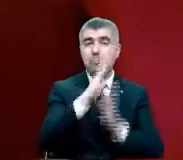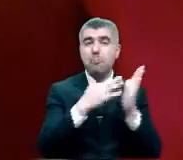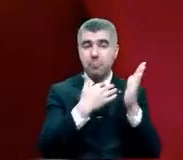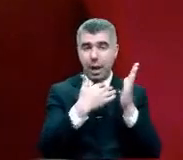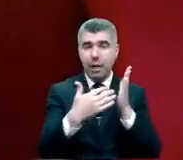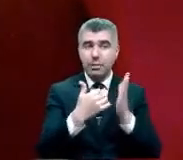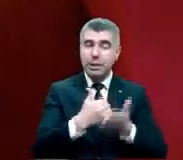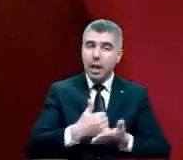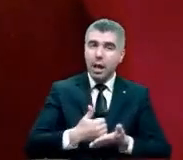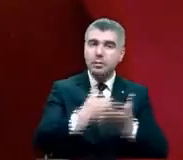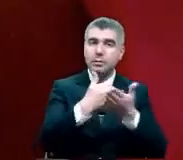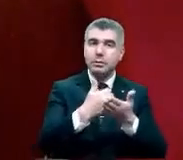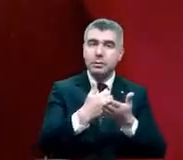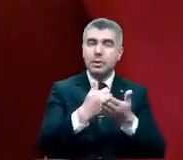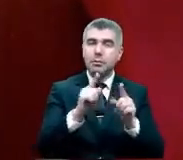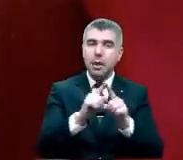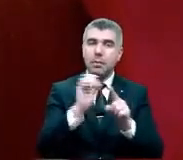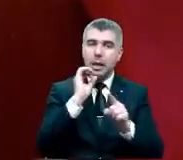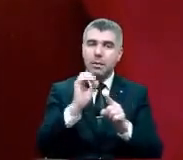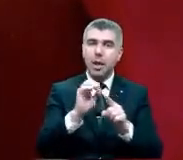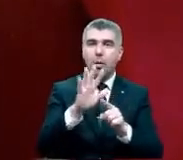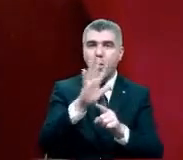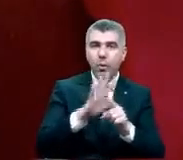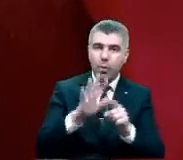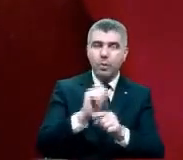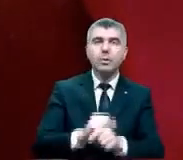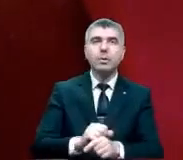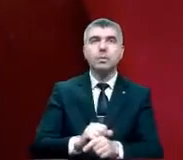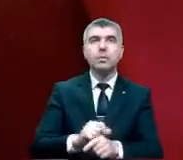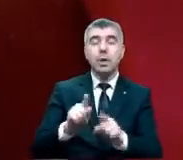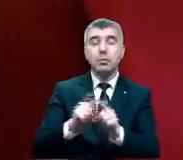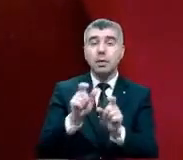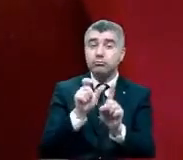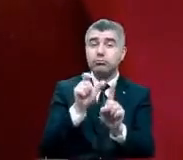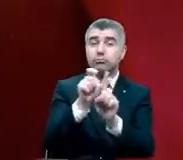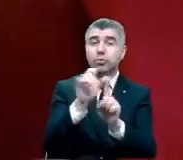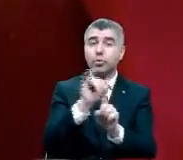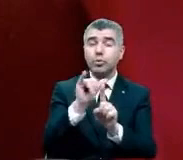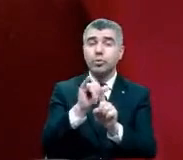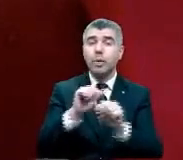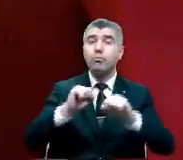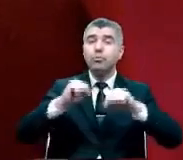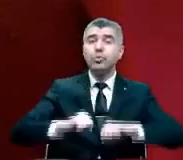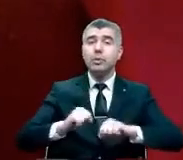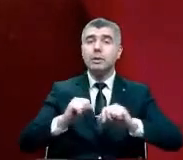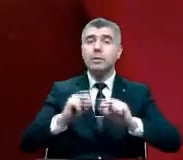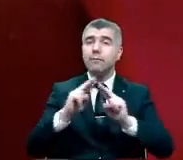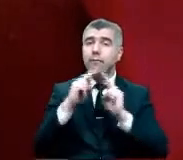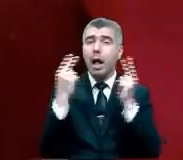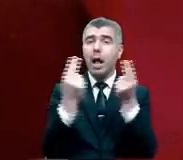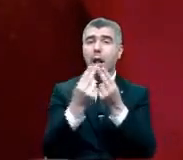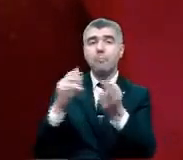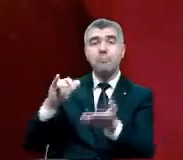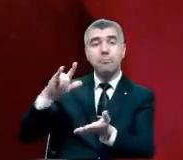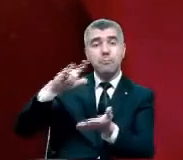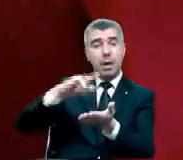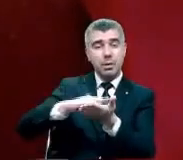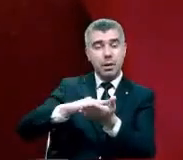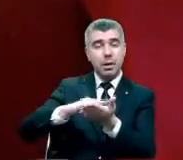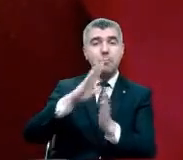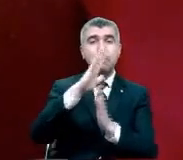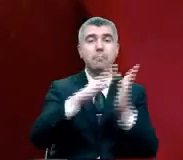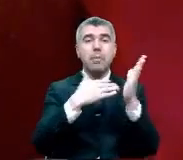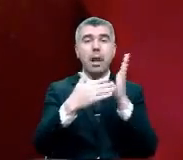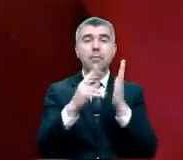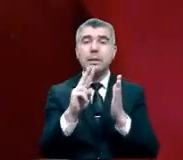جودة الخدمة المطرية Airport Service Quality اللي تتشرف عليه المجلس الدولي للمطارات، وأيضا البرنامج الثاني